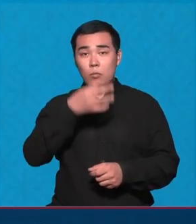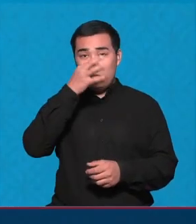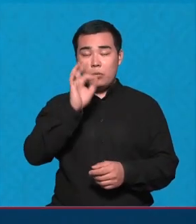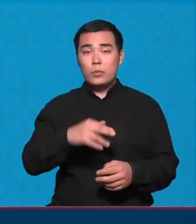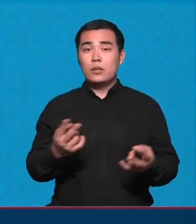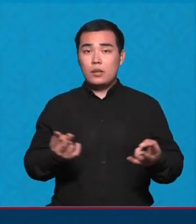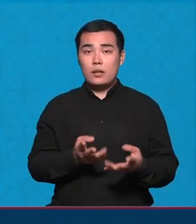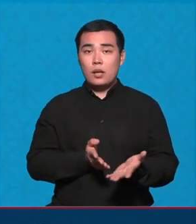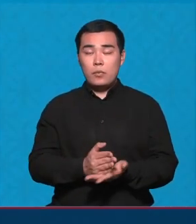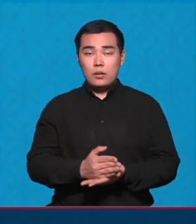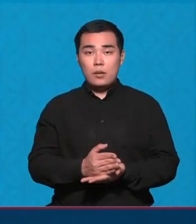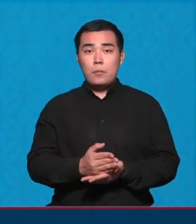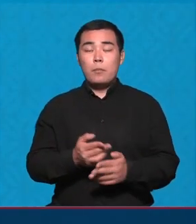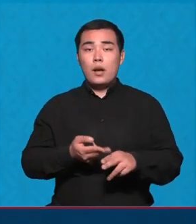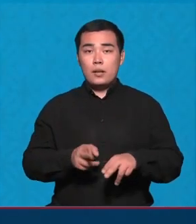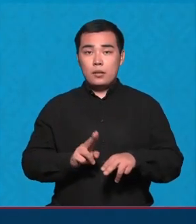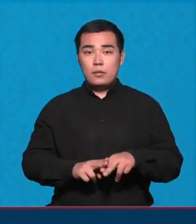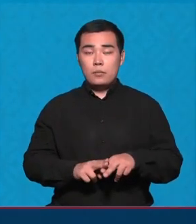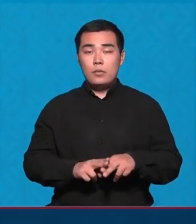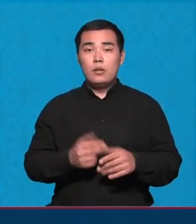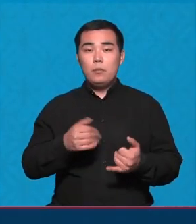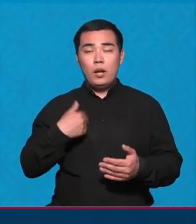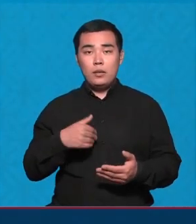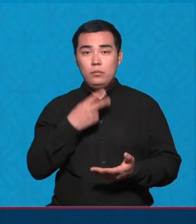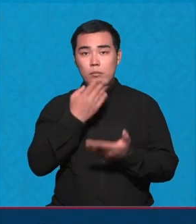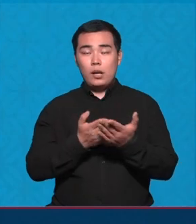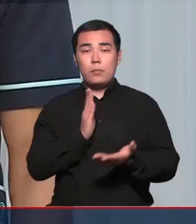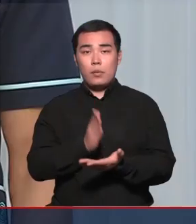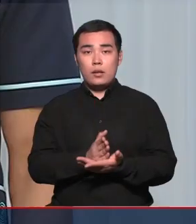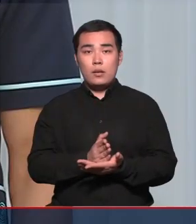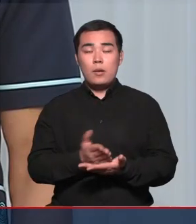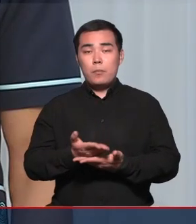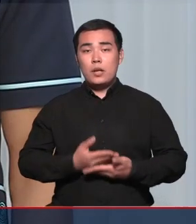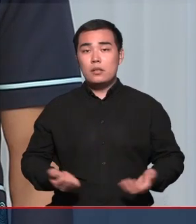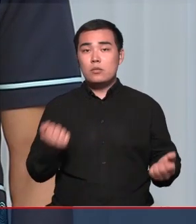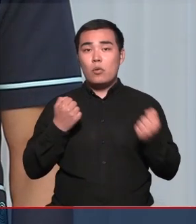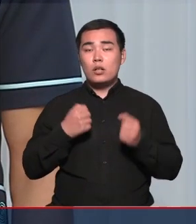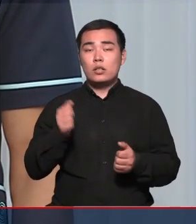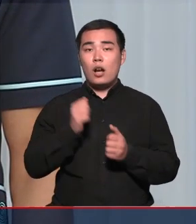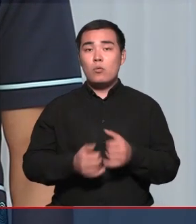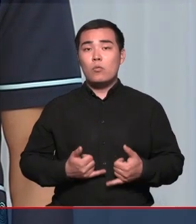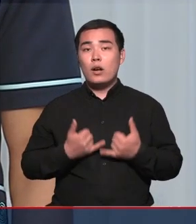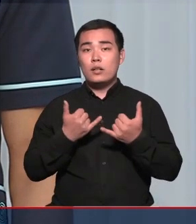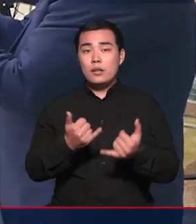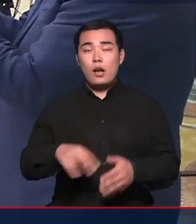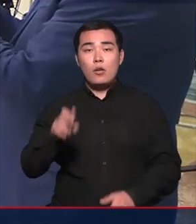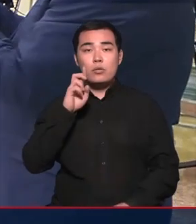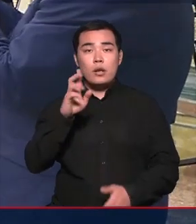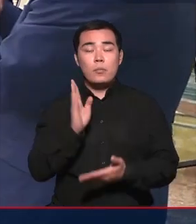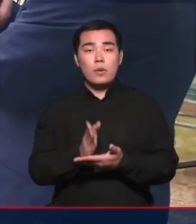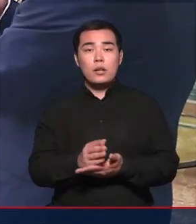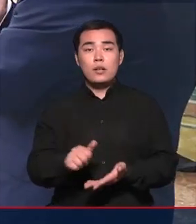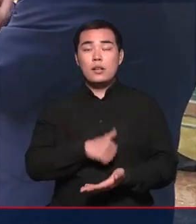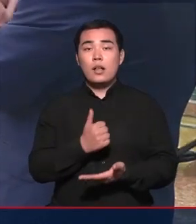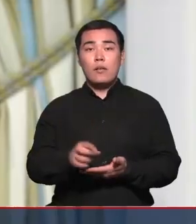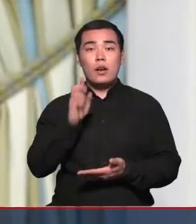тиіс. Сонда ғана нәтиже болады. Біз спортшыларға айрықша құрмет көрсететін еліміз. Мемлекеттік